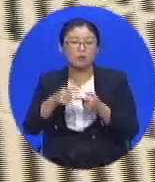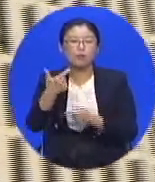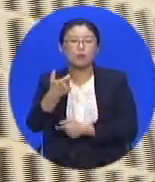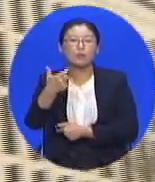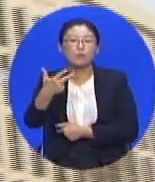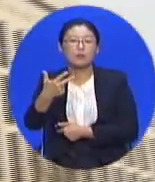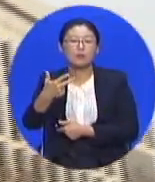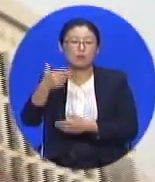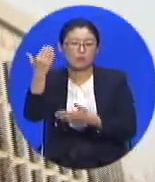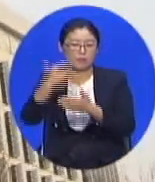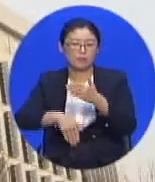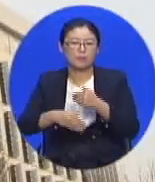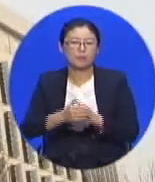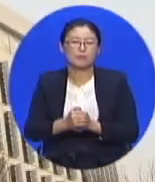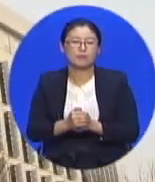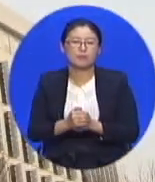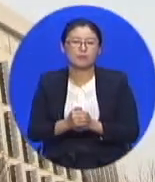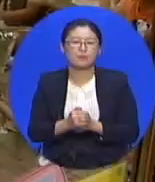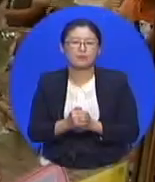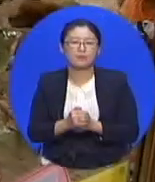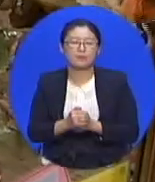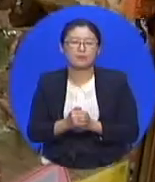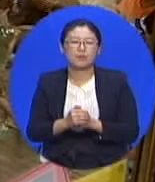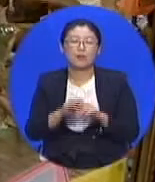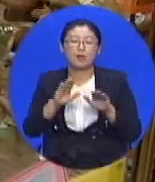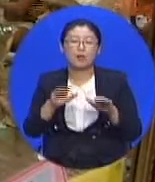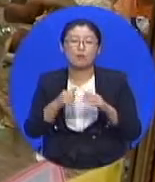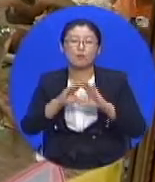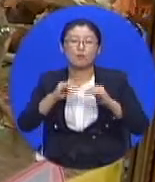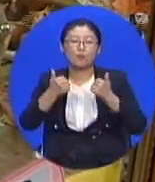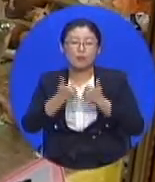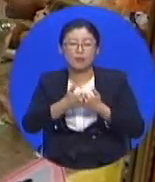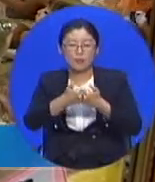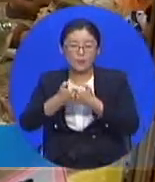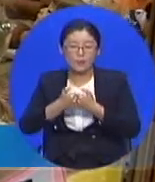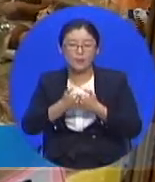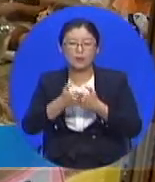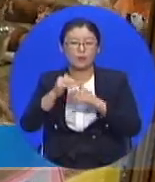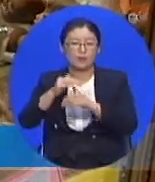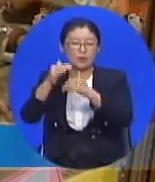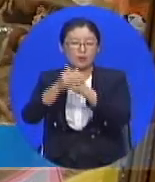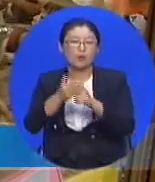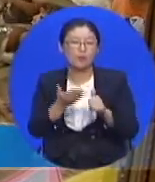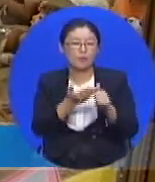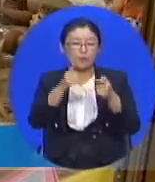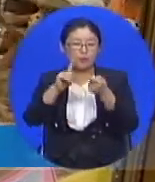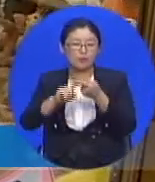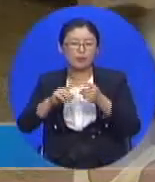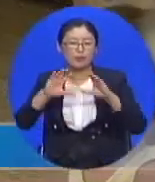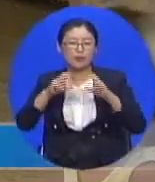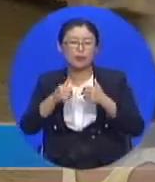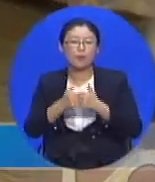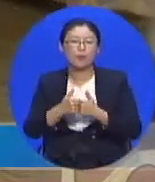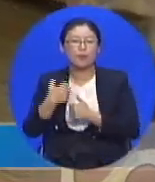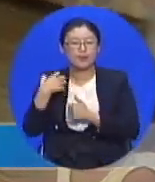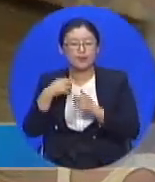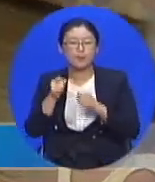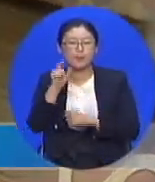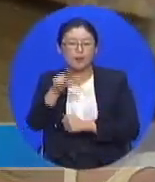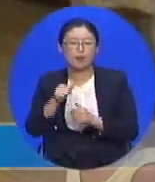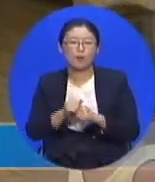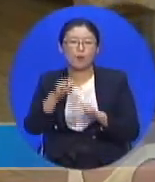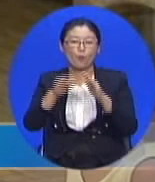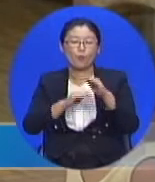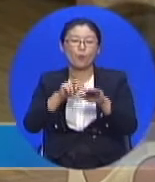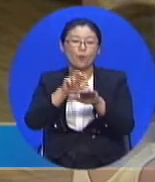원이 감액됐습니다. 특히 복지부는 이번 국회 심의 과정에서 보육에 대한 국가 책임 강화와 공공의료 분야에